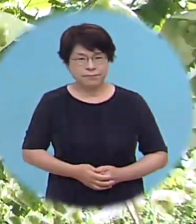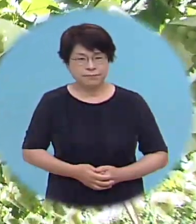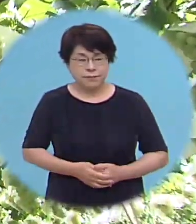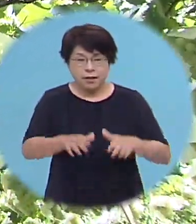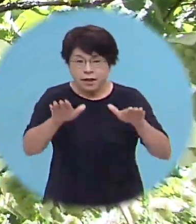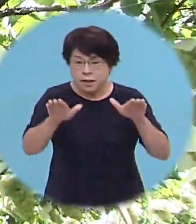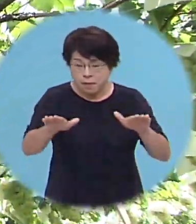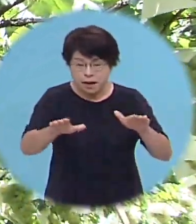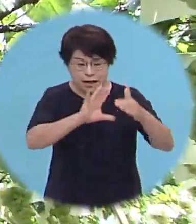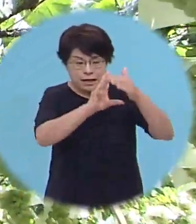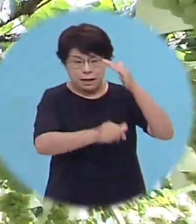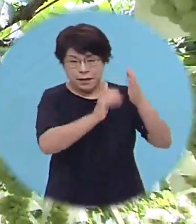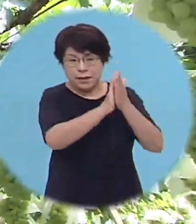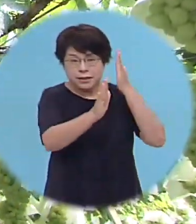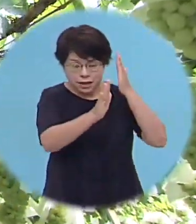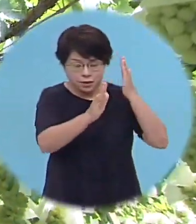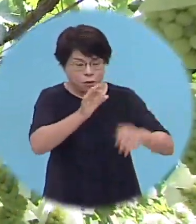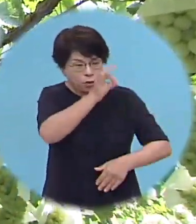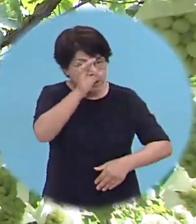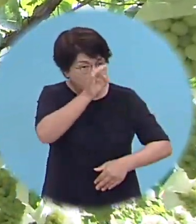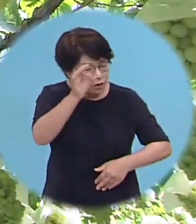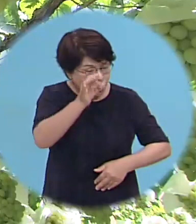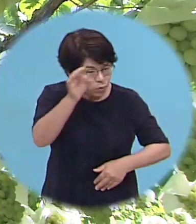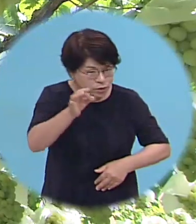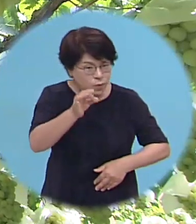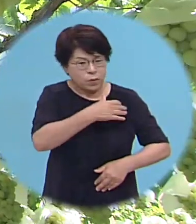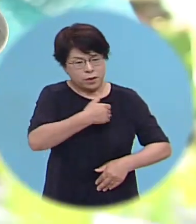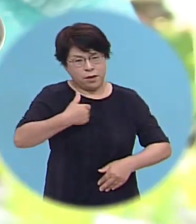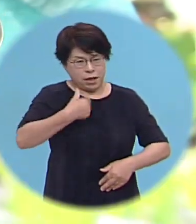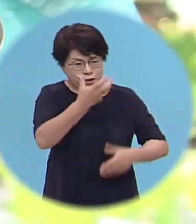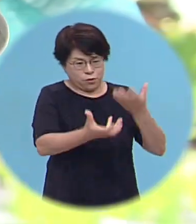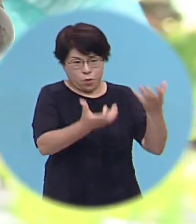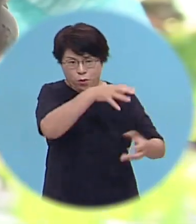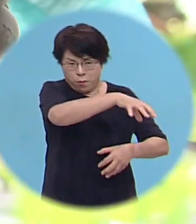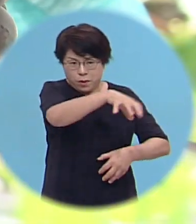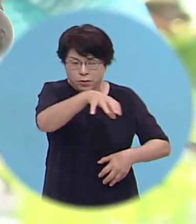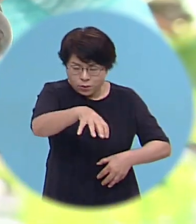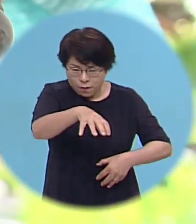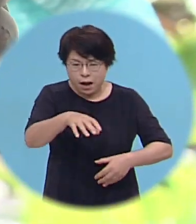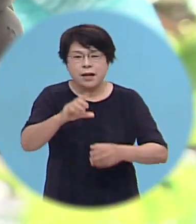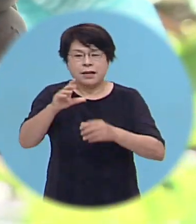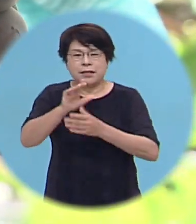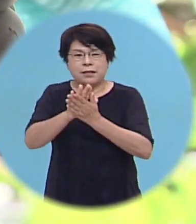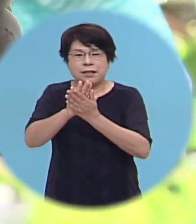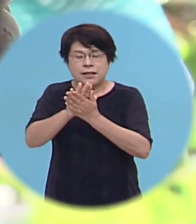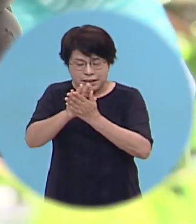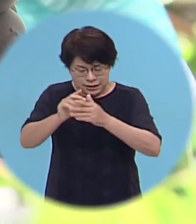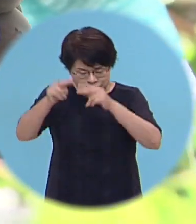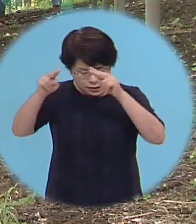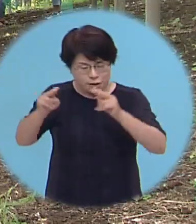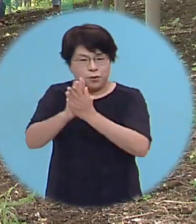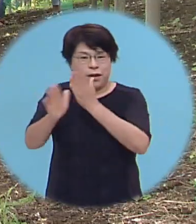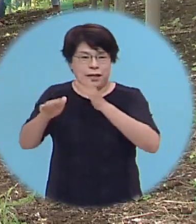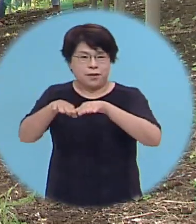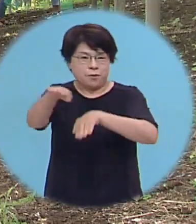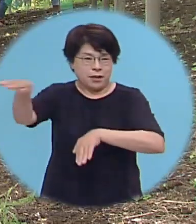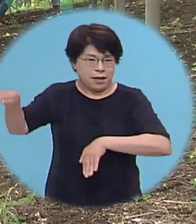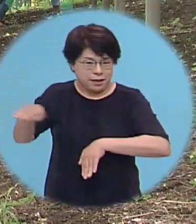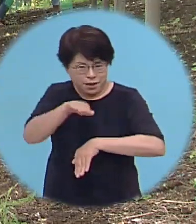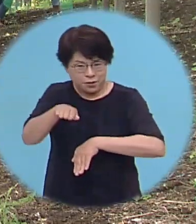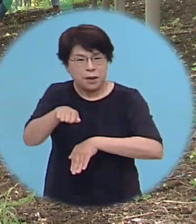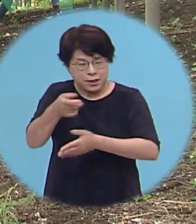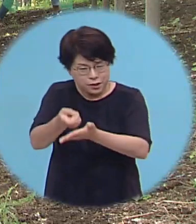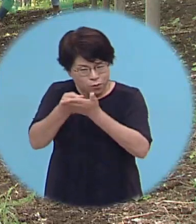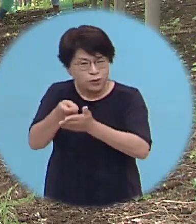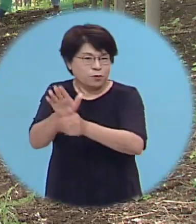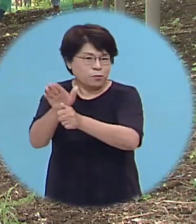現在山梨の観光果実園では静岡県民を対象に特典キャンペーンを実施中。およ